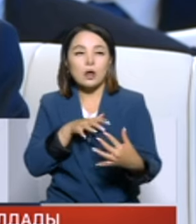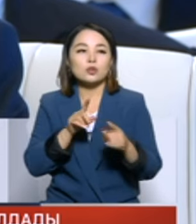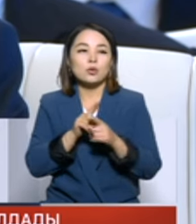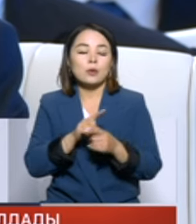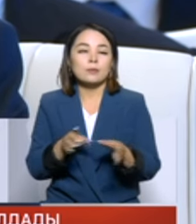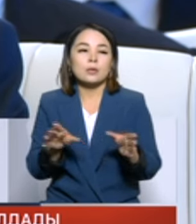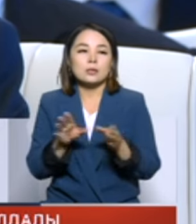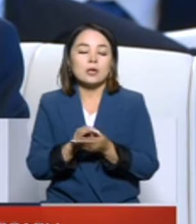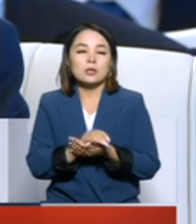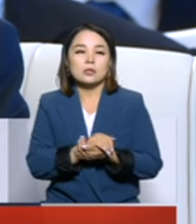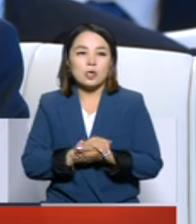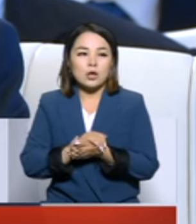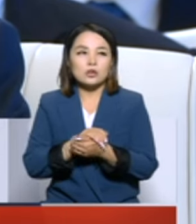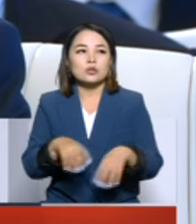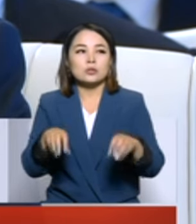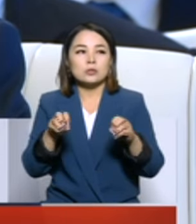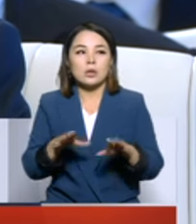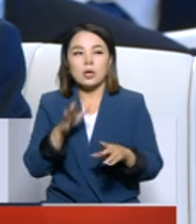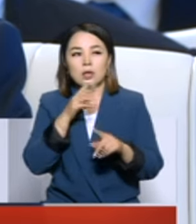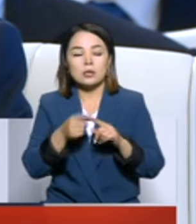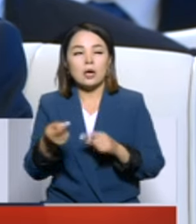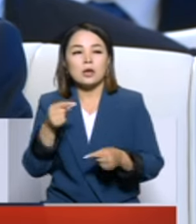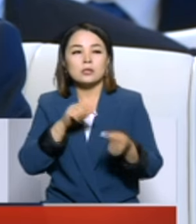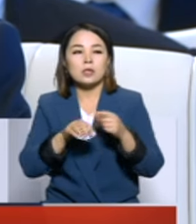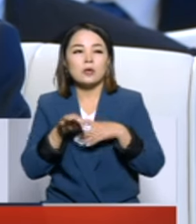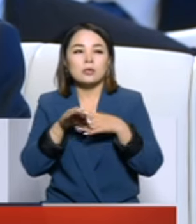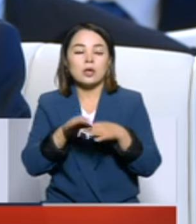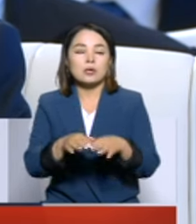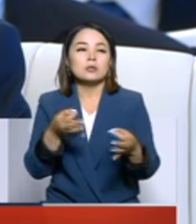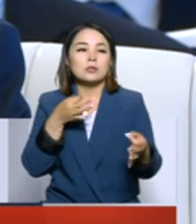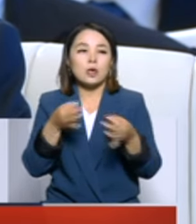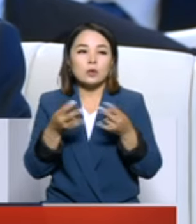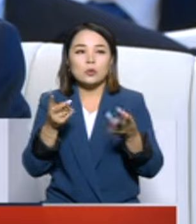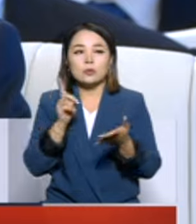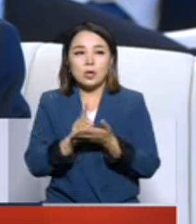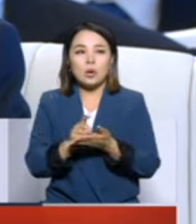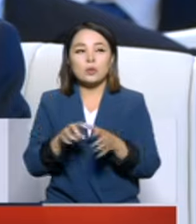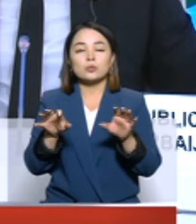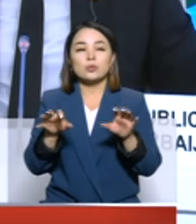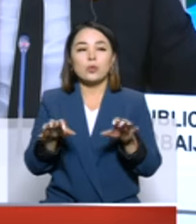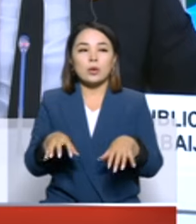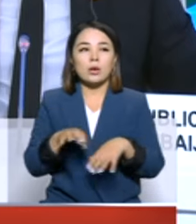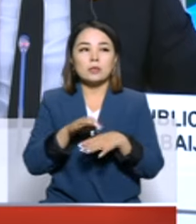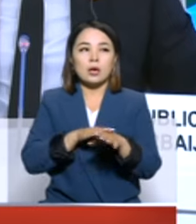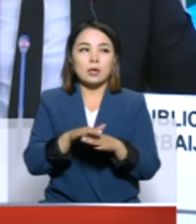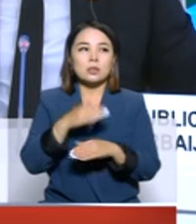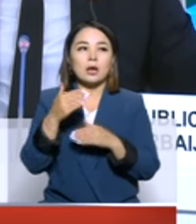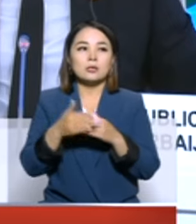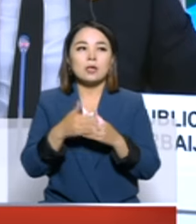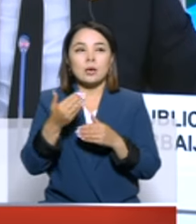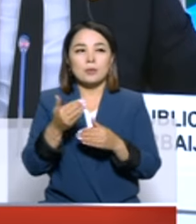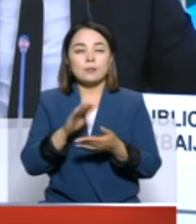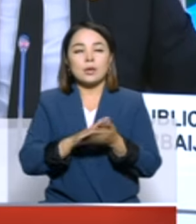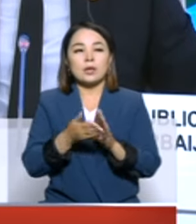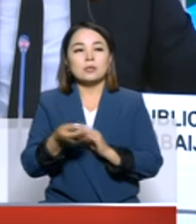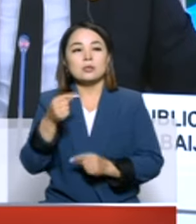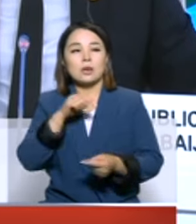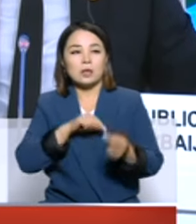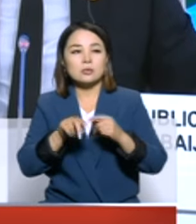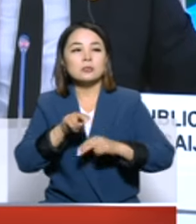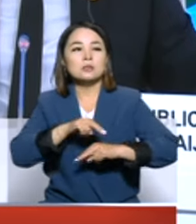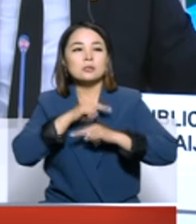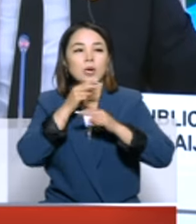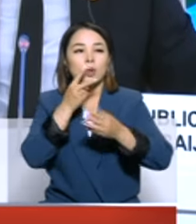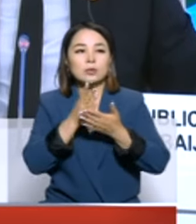бар. Ол сындарлы диалог. Осы орайда төрағамыздың аясында медиацияға ерекше мән